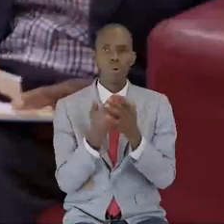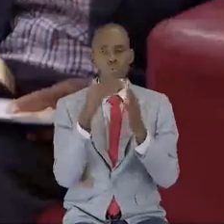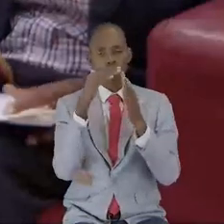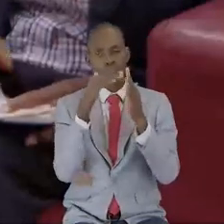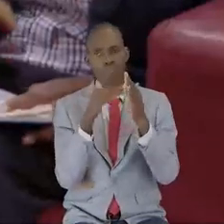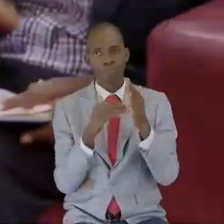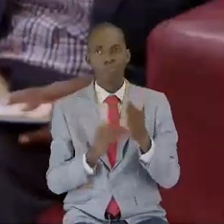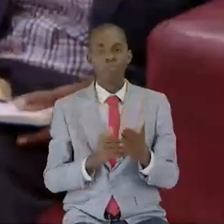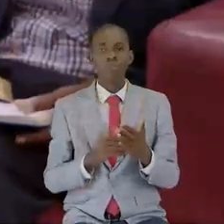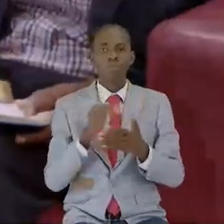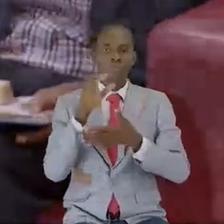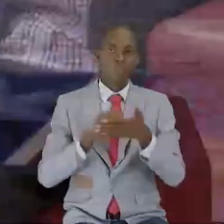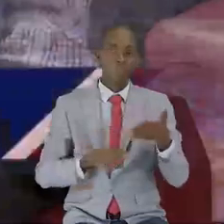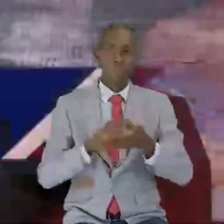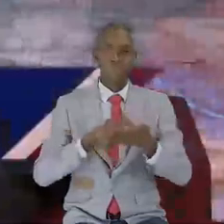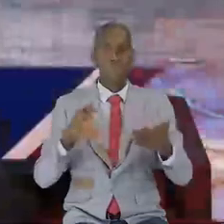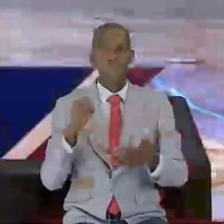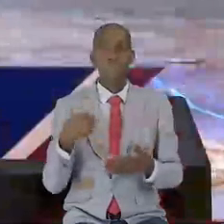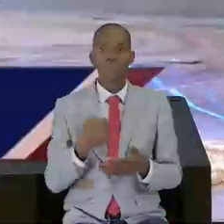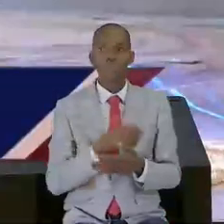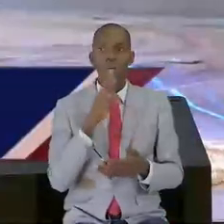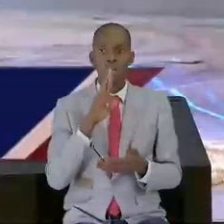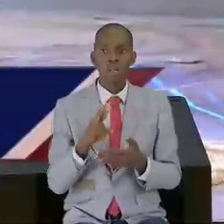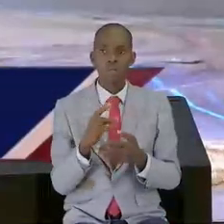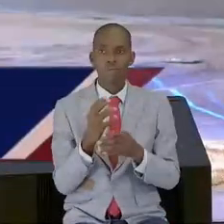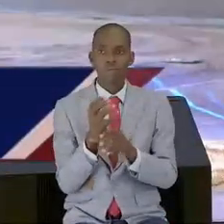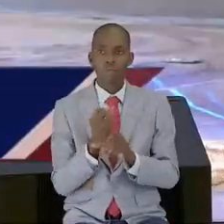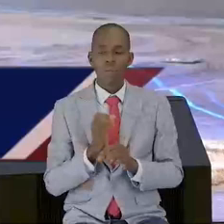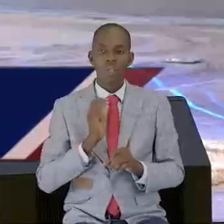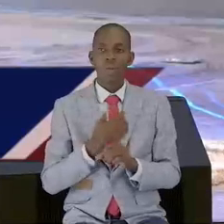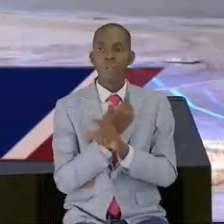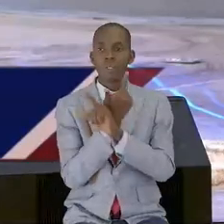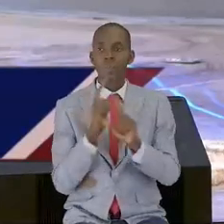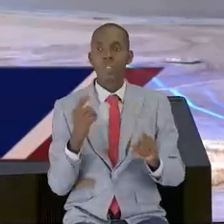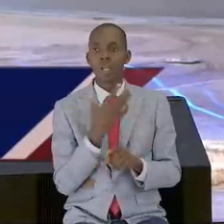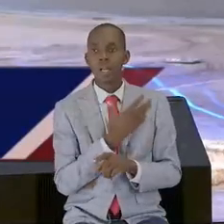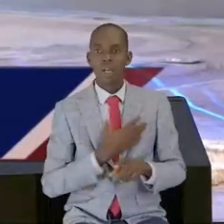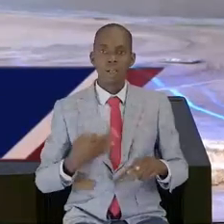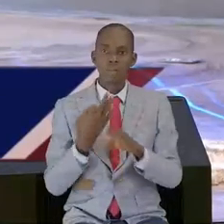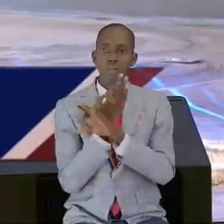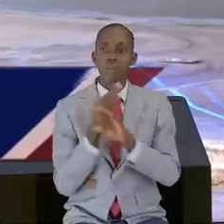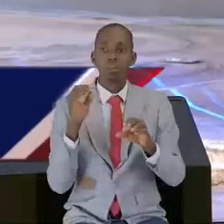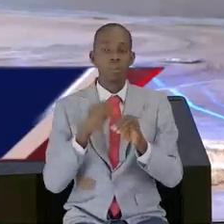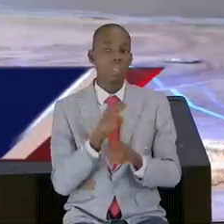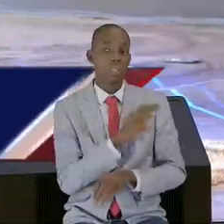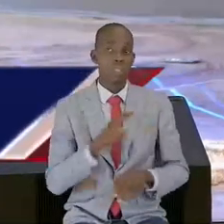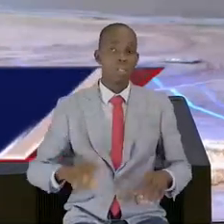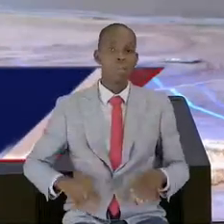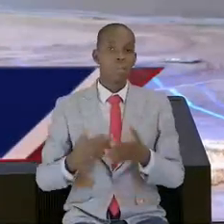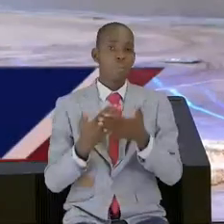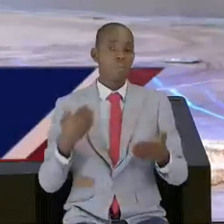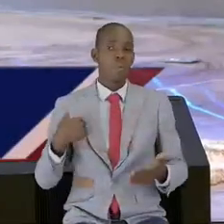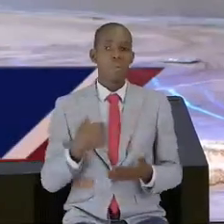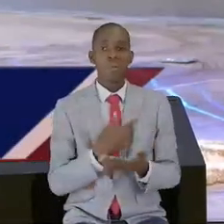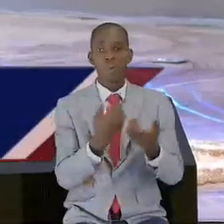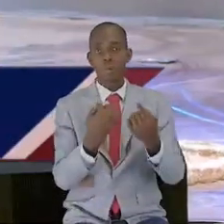examinons notre glorieuse liberté et libération en Christ. Avant que nous venions à